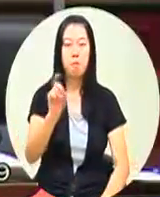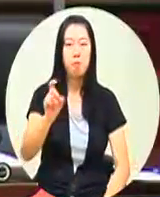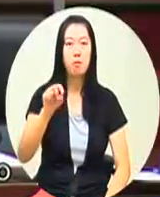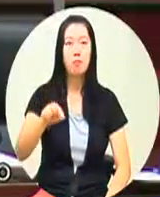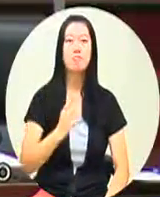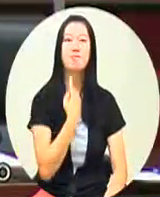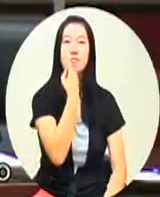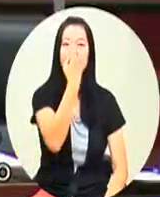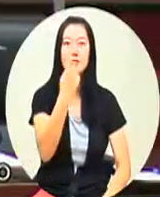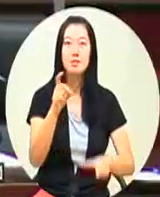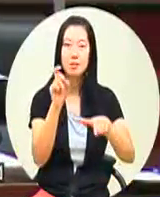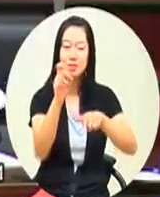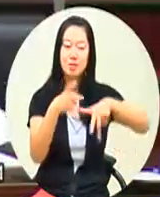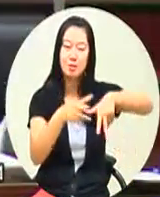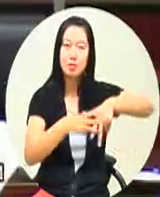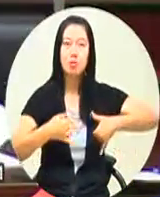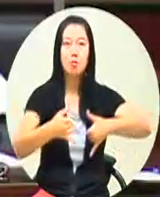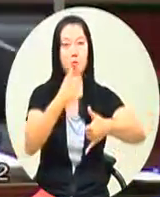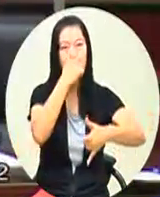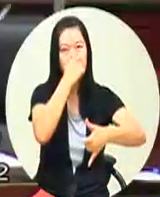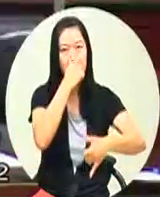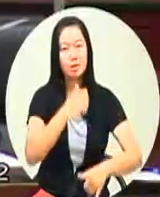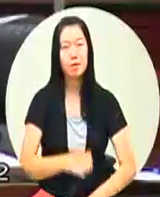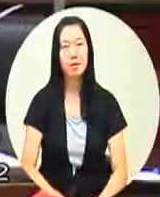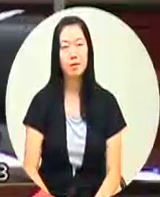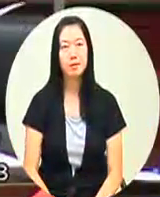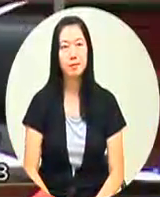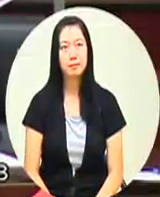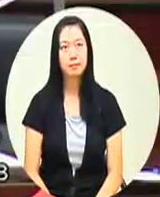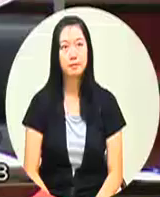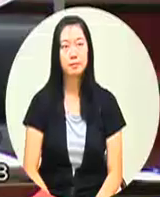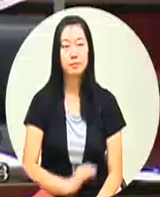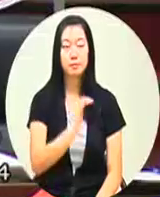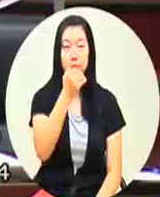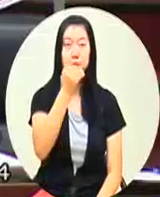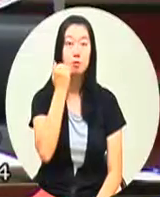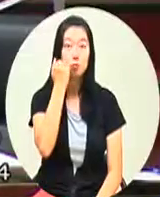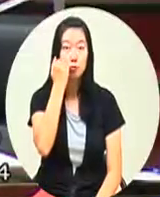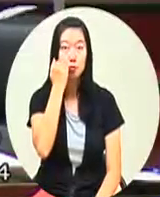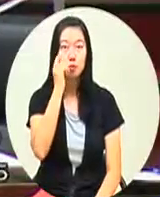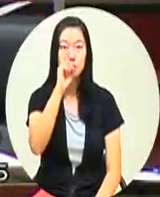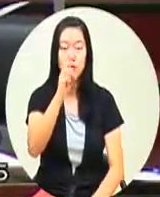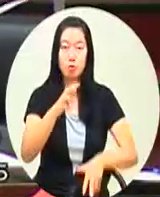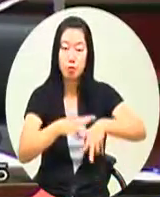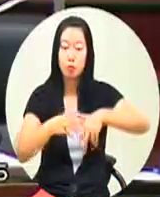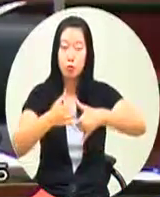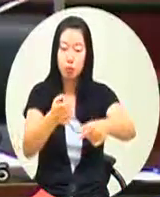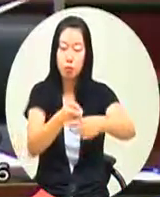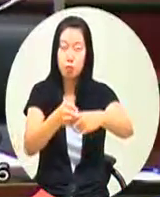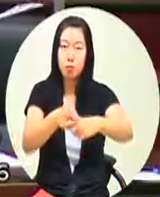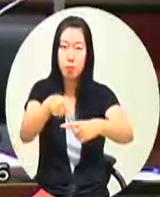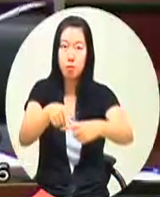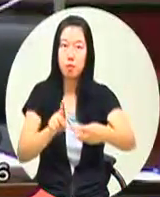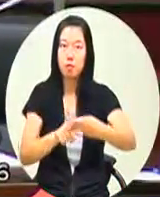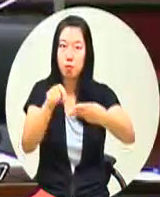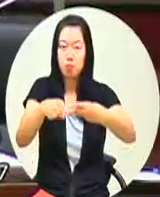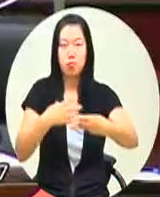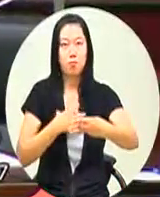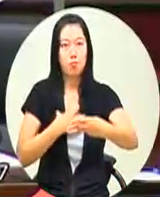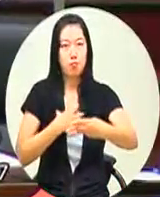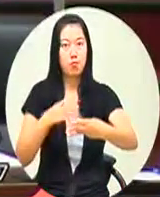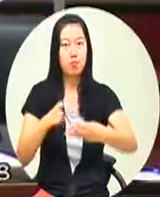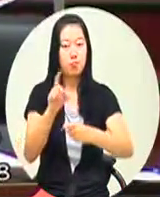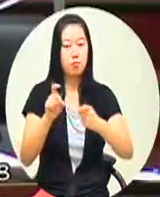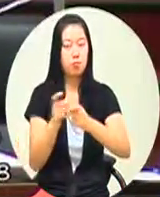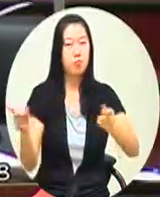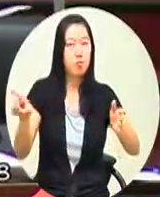通有什么结果呢？我跟各位报告，九如路跟石泉路交叉路口呢，是主要的危险路口。这10年来，